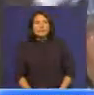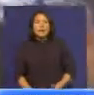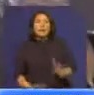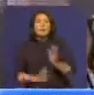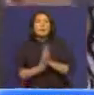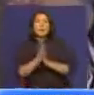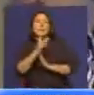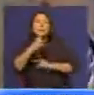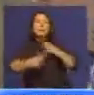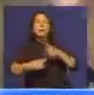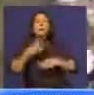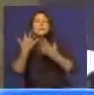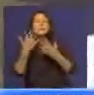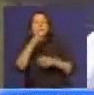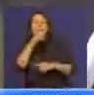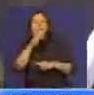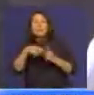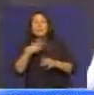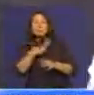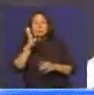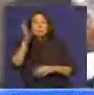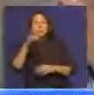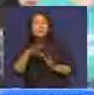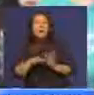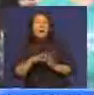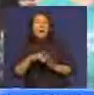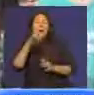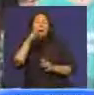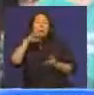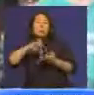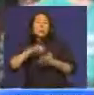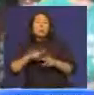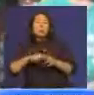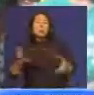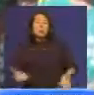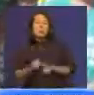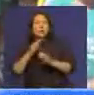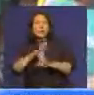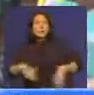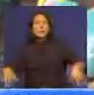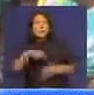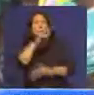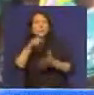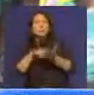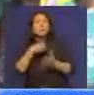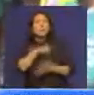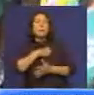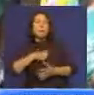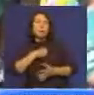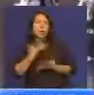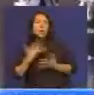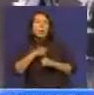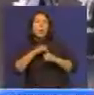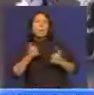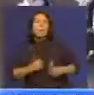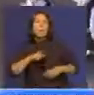Подрастающее поколение через несколько лет будет определять облик нашей страны, поэтому поддержка детей – вопрос не только моральных ценностей, но и любви